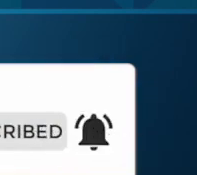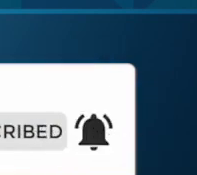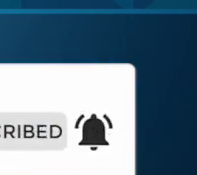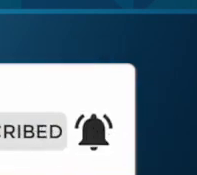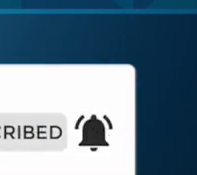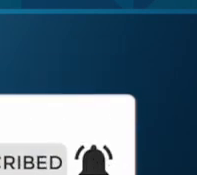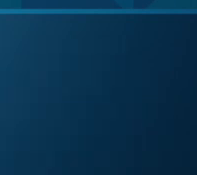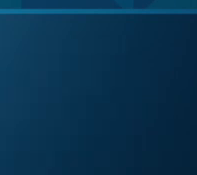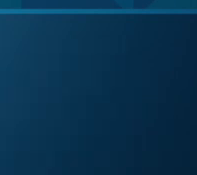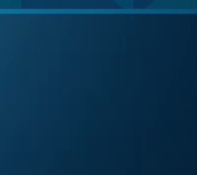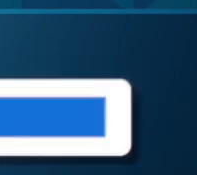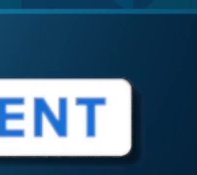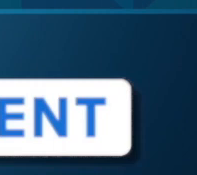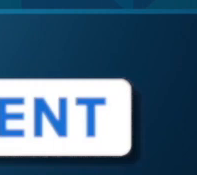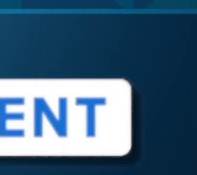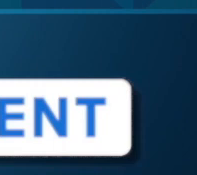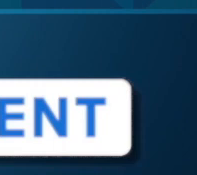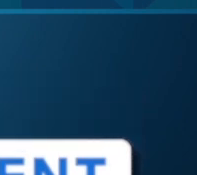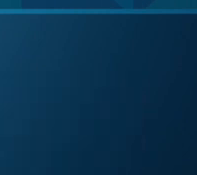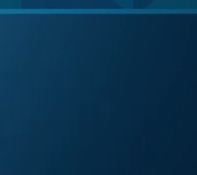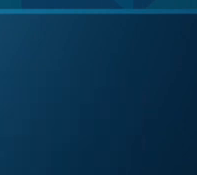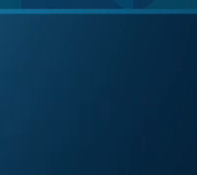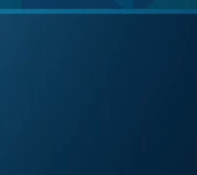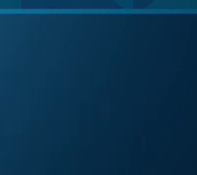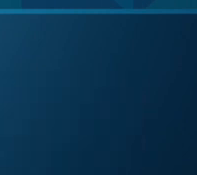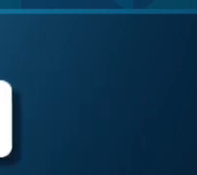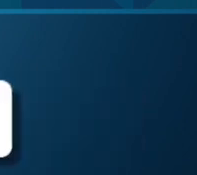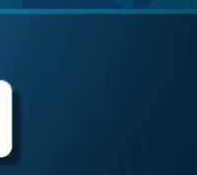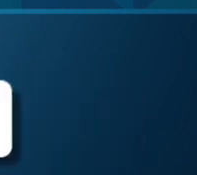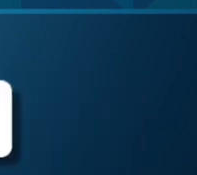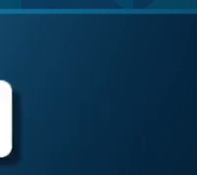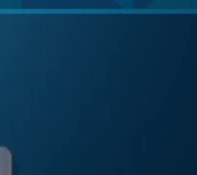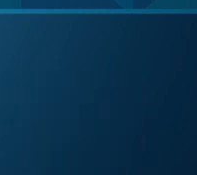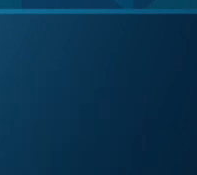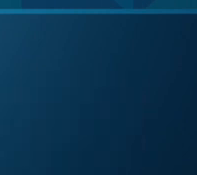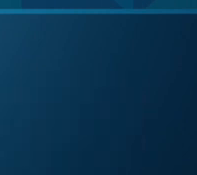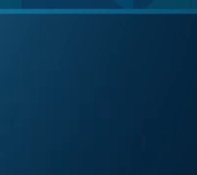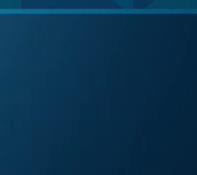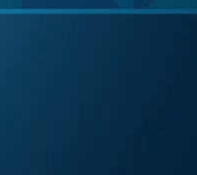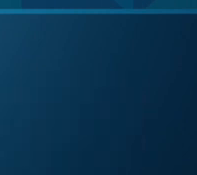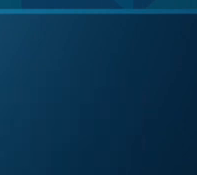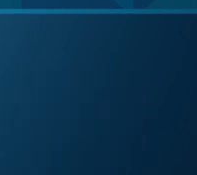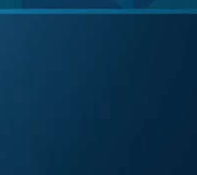butang notifikasaun, fo komentariu no fahetutang ba media sosial siraseluk.